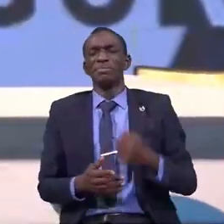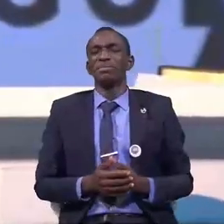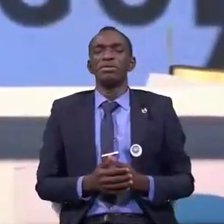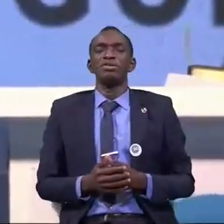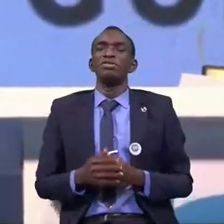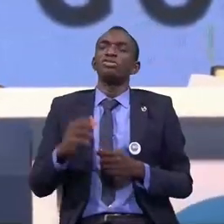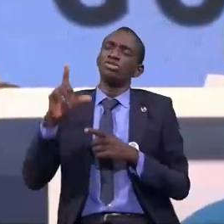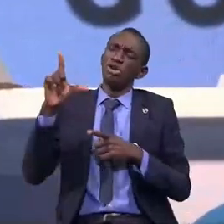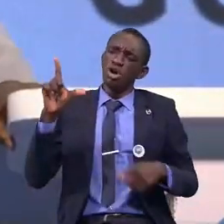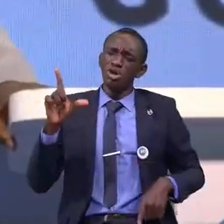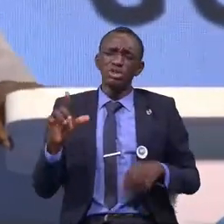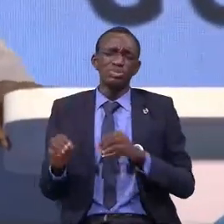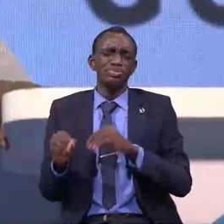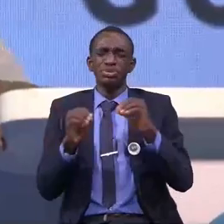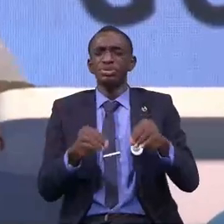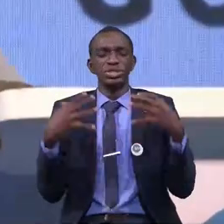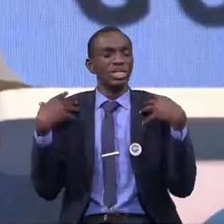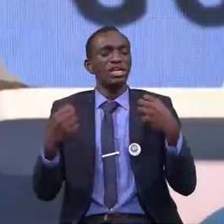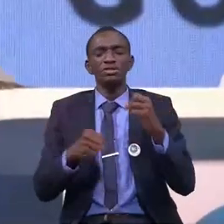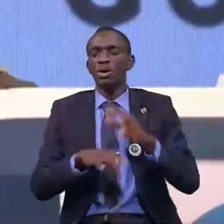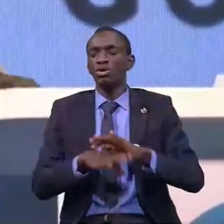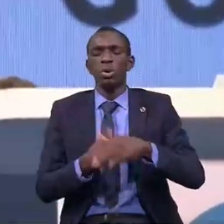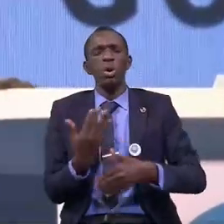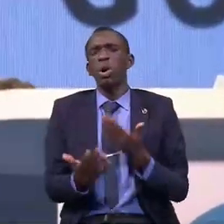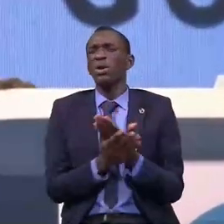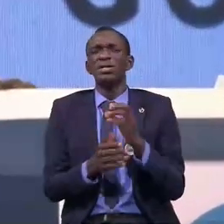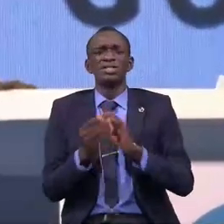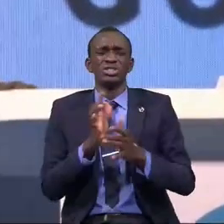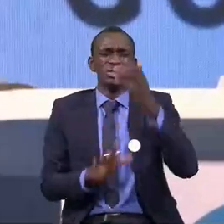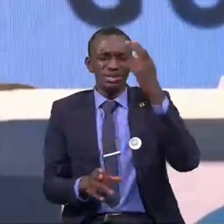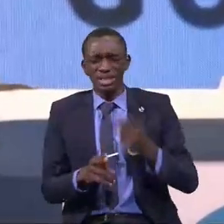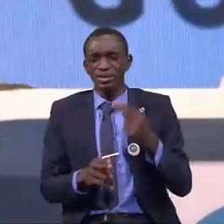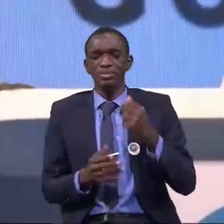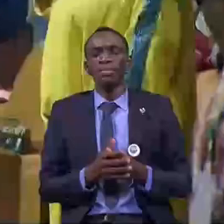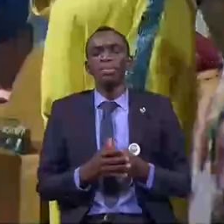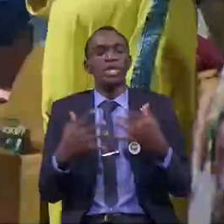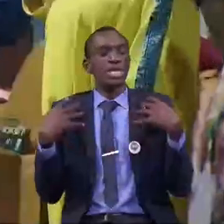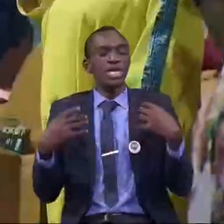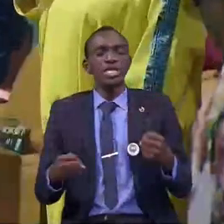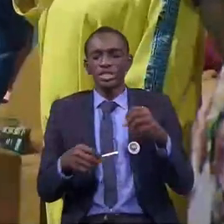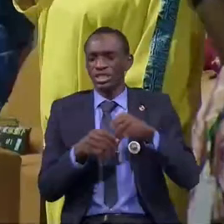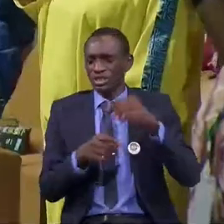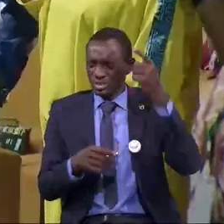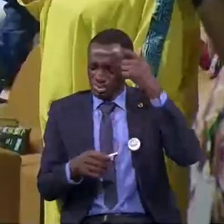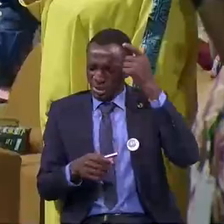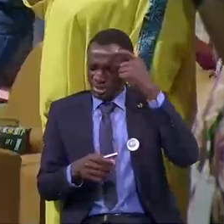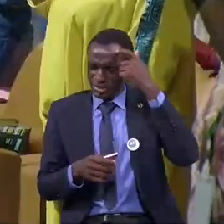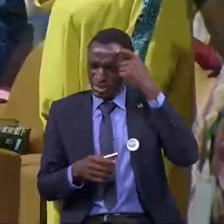Seigneur, envoie la guérison dans chaque vie. La guérison dans le